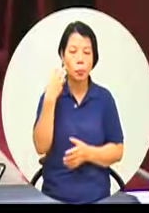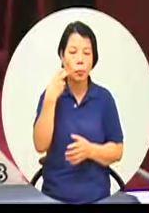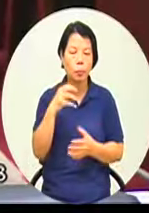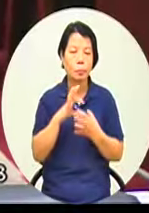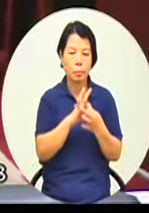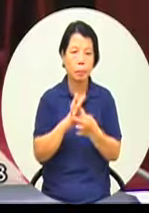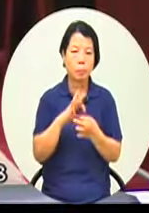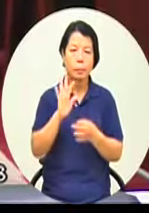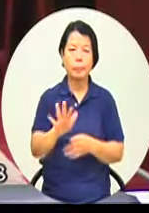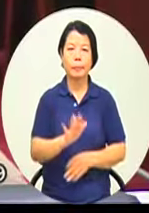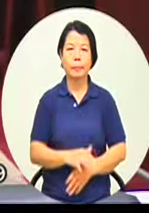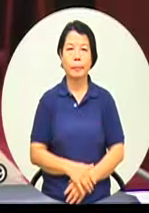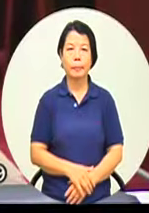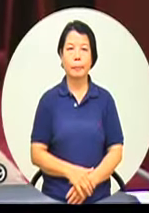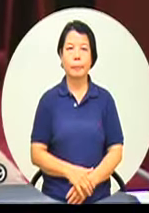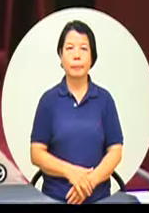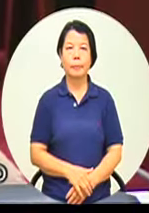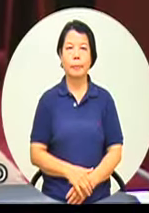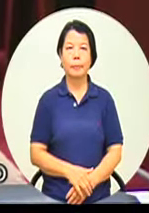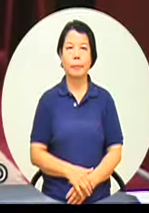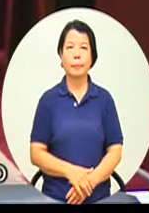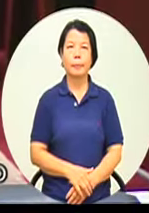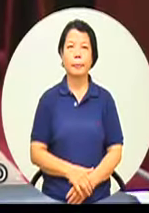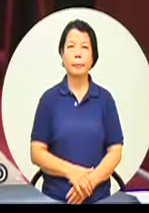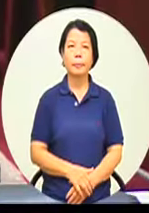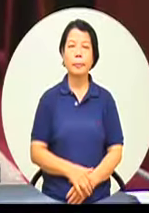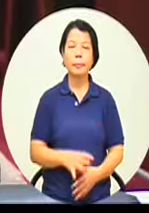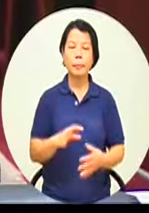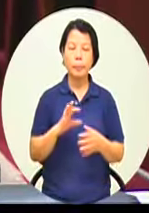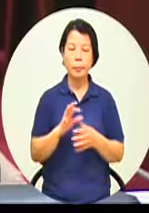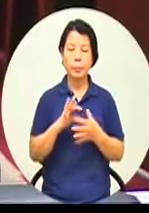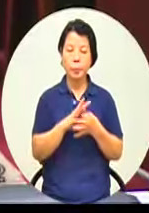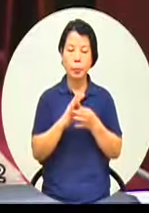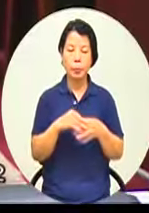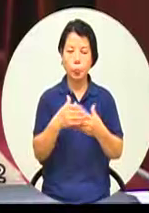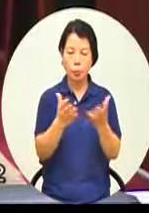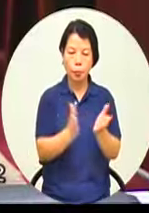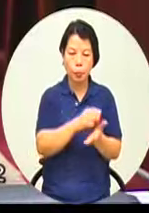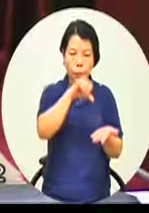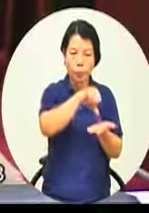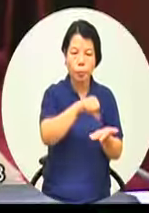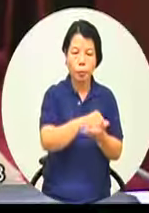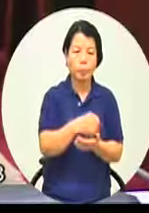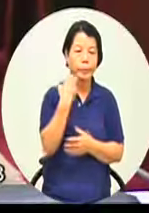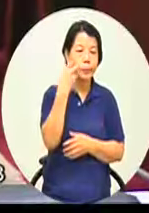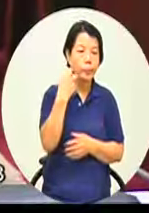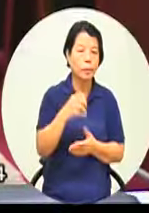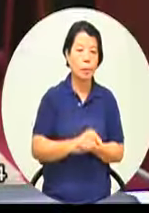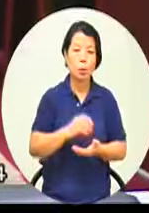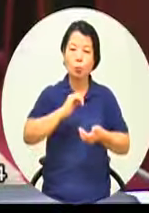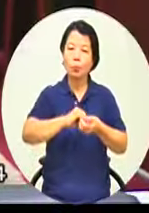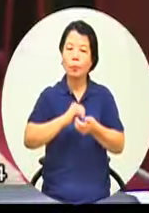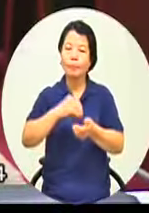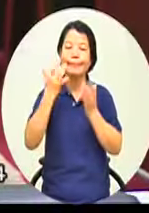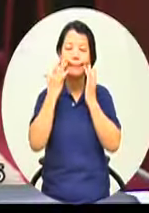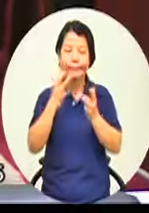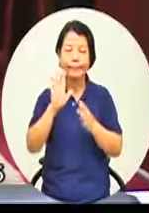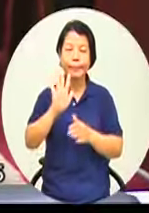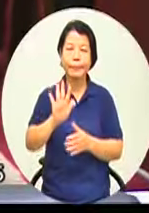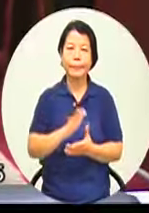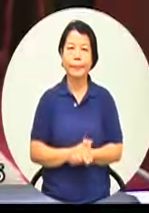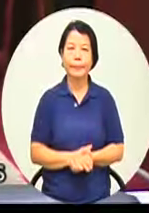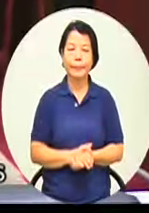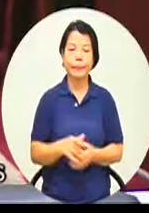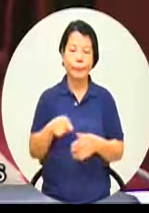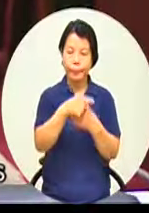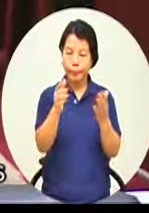关的，哈。因为有一寡是种植是种水果，伊无一定是种菜。但是这些都